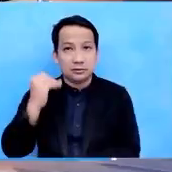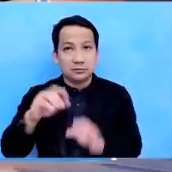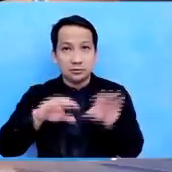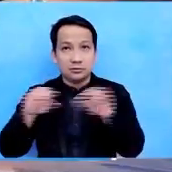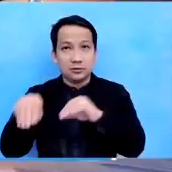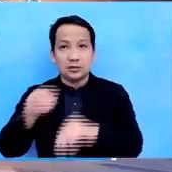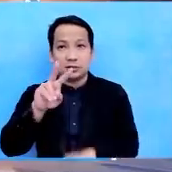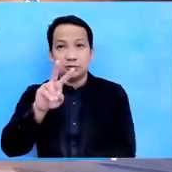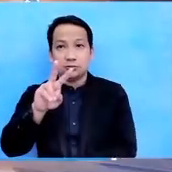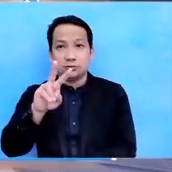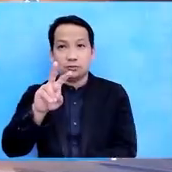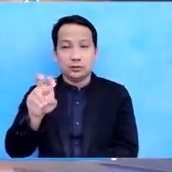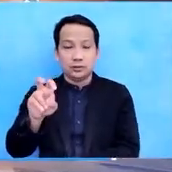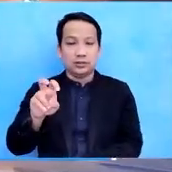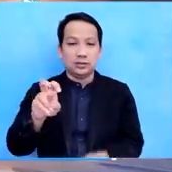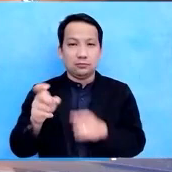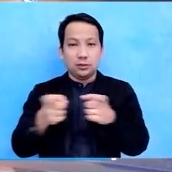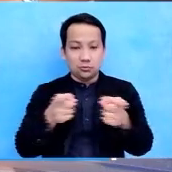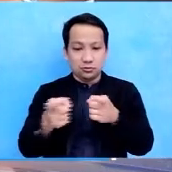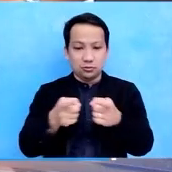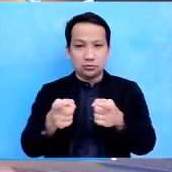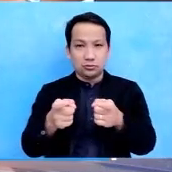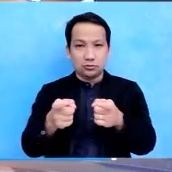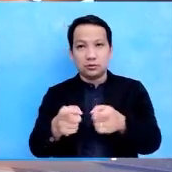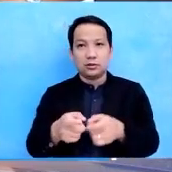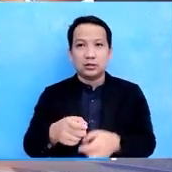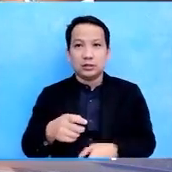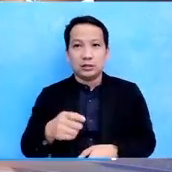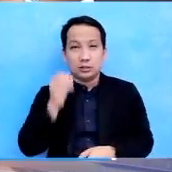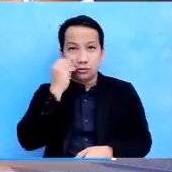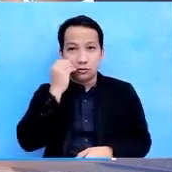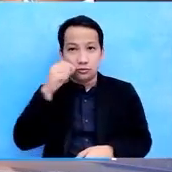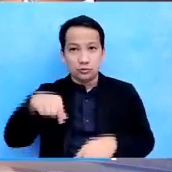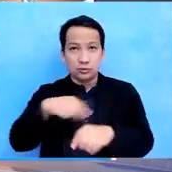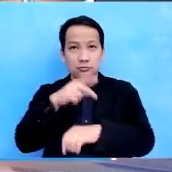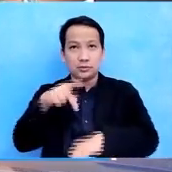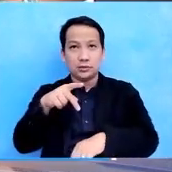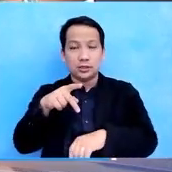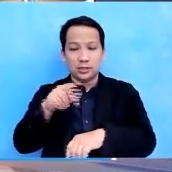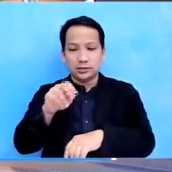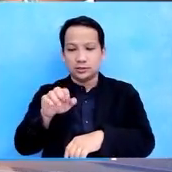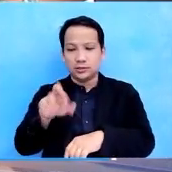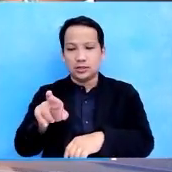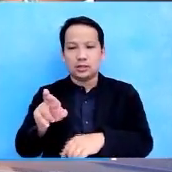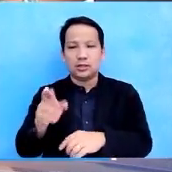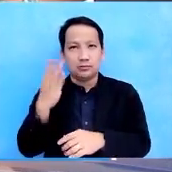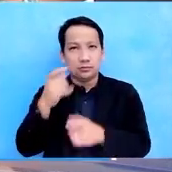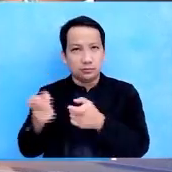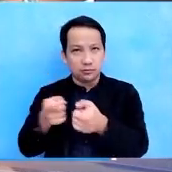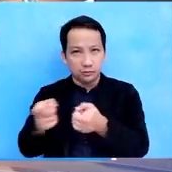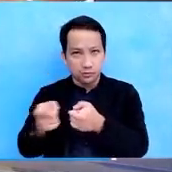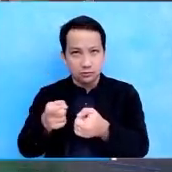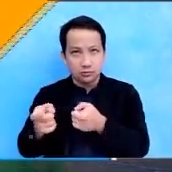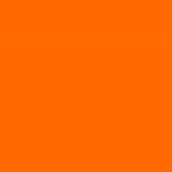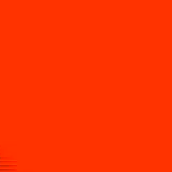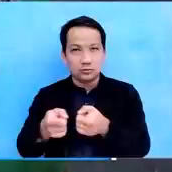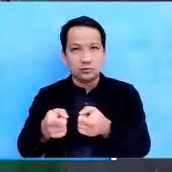200 pesos kada kilo ang presyohan sa mga pamilihan sa Metro Manila. Nasa front line ng balitang yan si Shaila